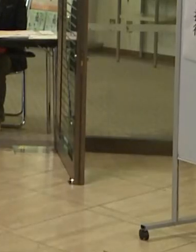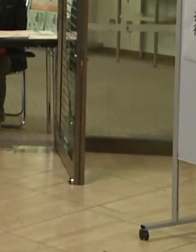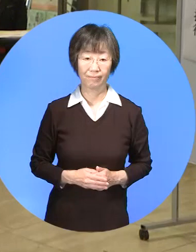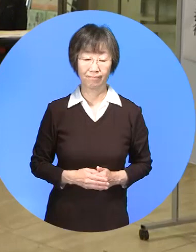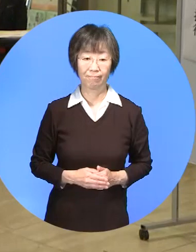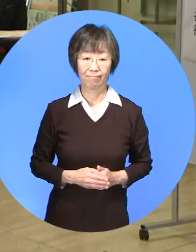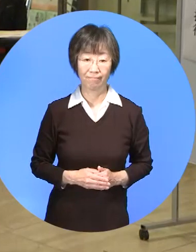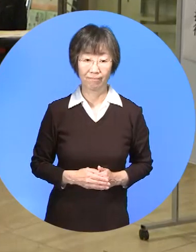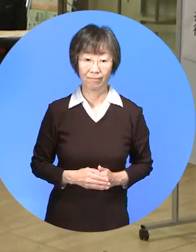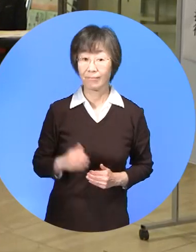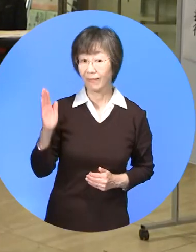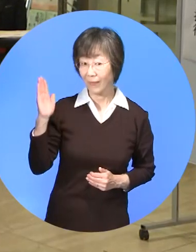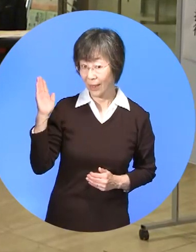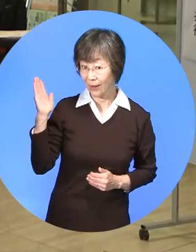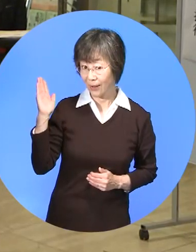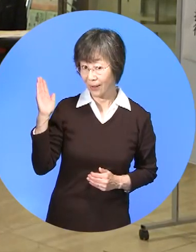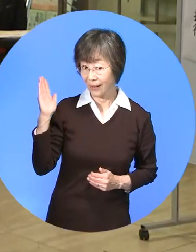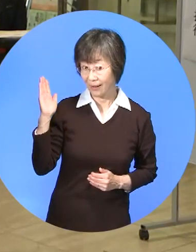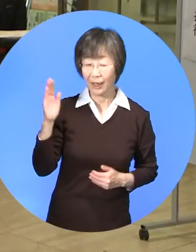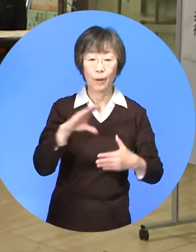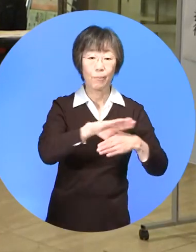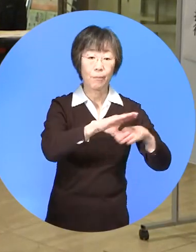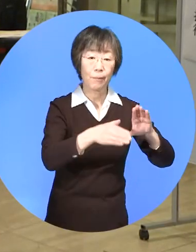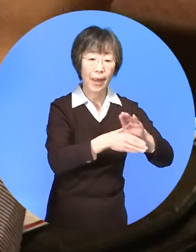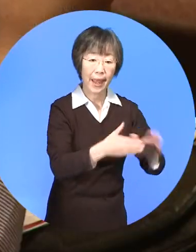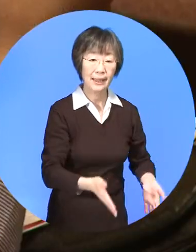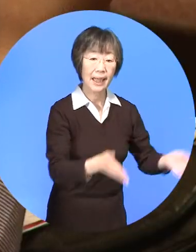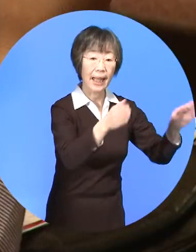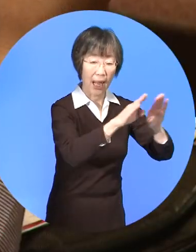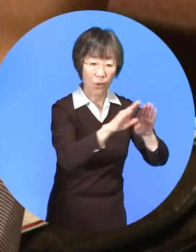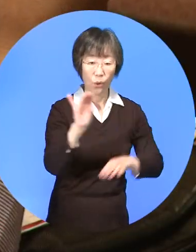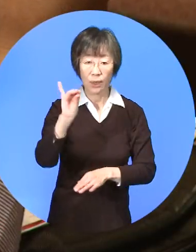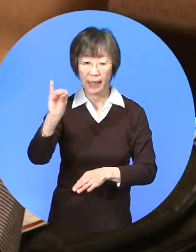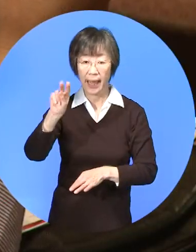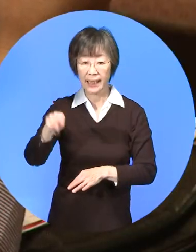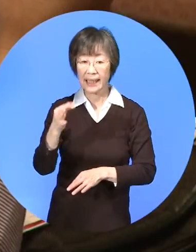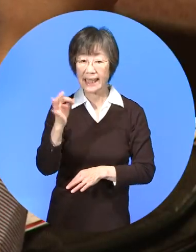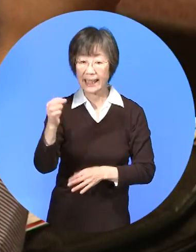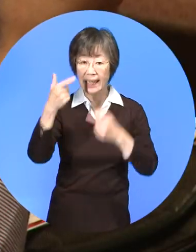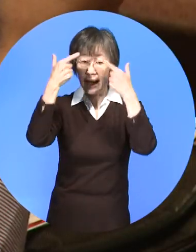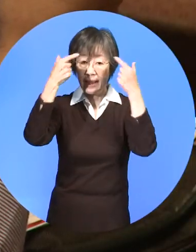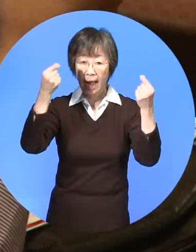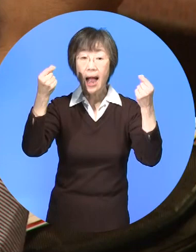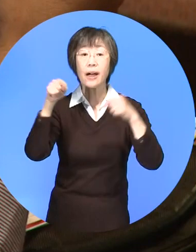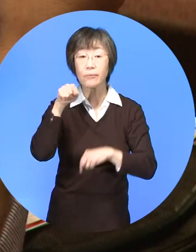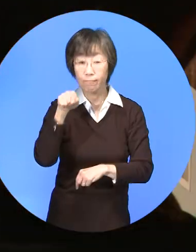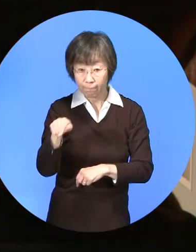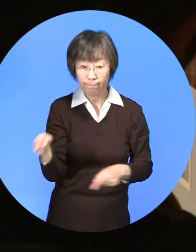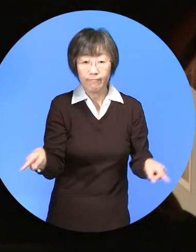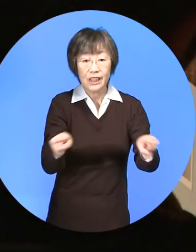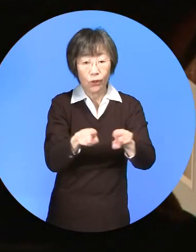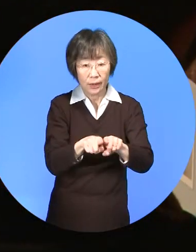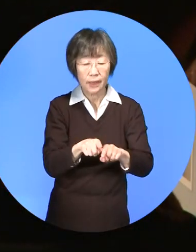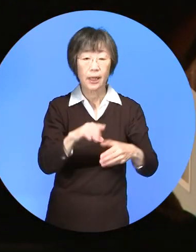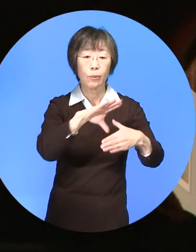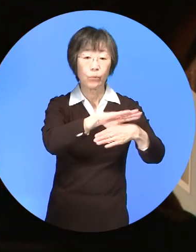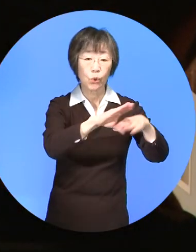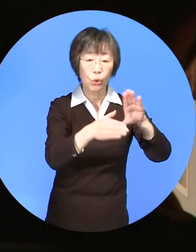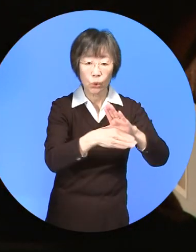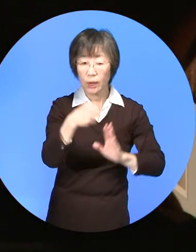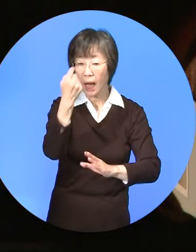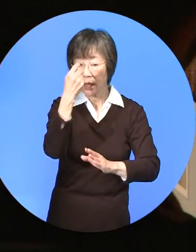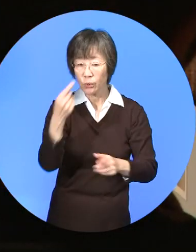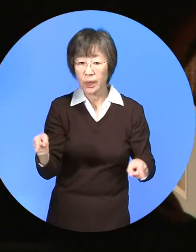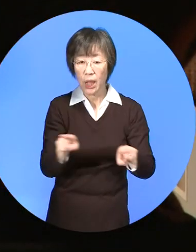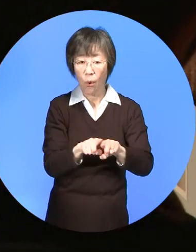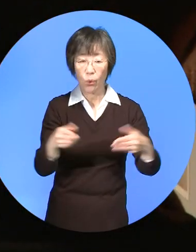ました。これは名シアターと千里近蘭大学が文学共同事業として取り組んでいるもので、